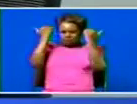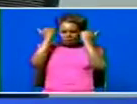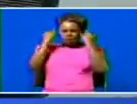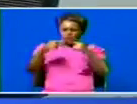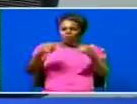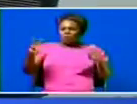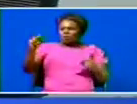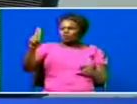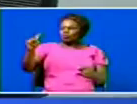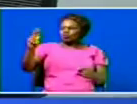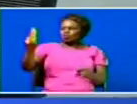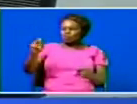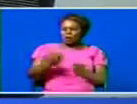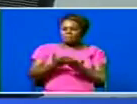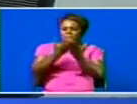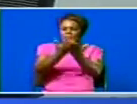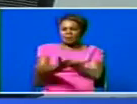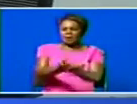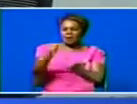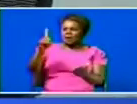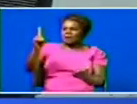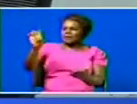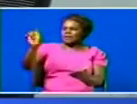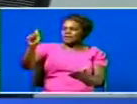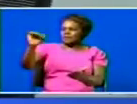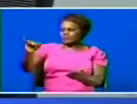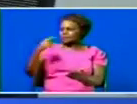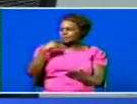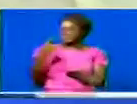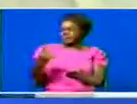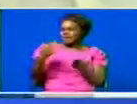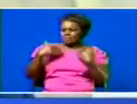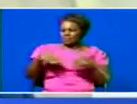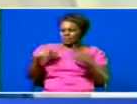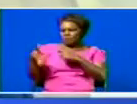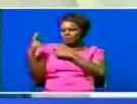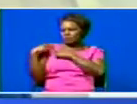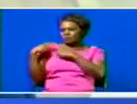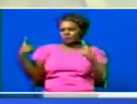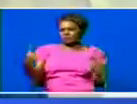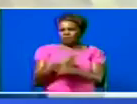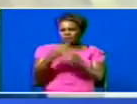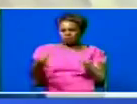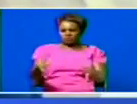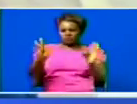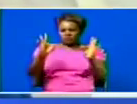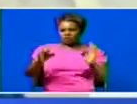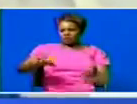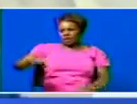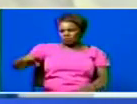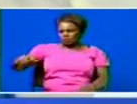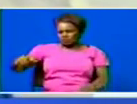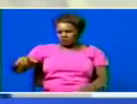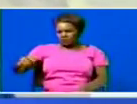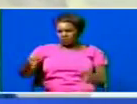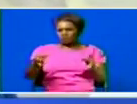wa Mutua, kesi iliyowasilishwa na Wavinyandeti, alisema wasimamizi kadhaa ambao ni maafisa wa serikali ya kaunti ya